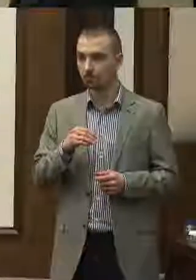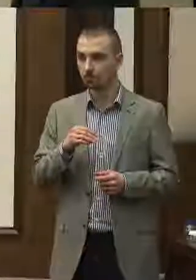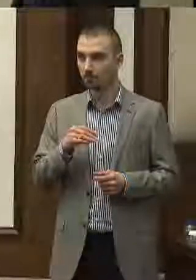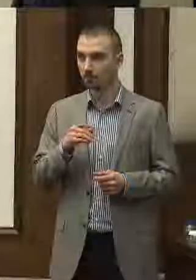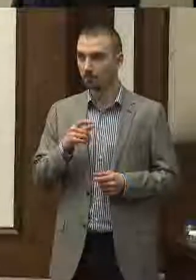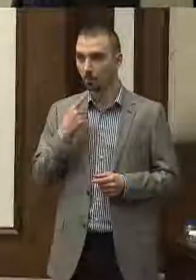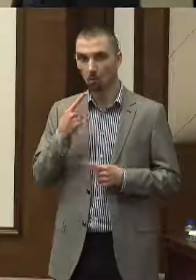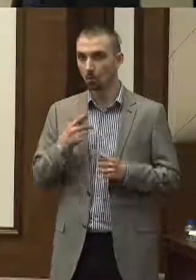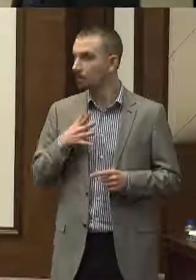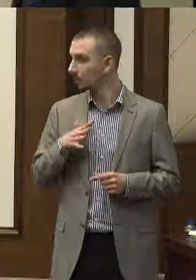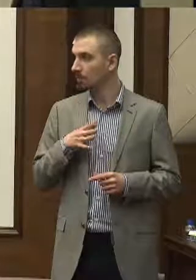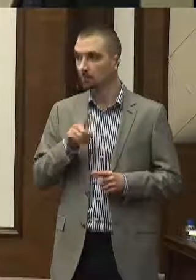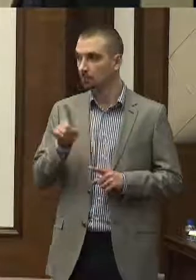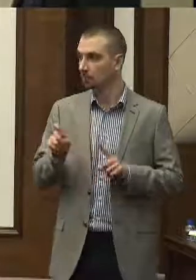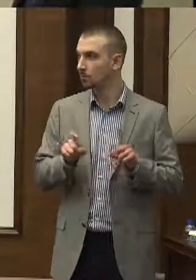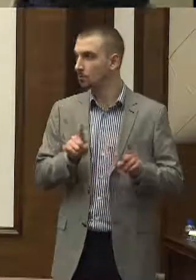Evet.